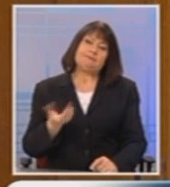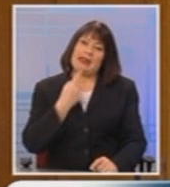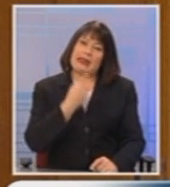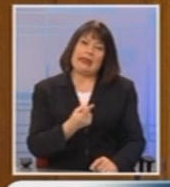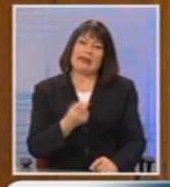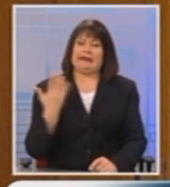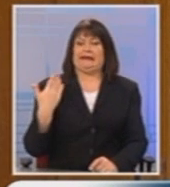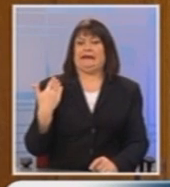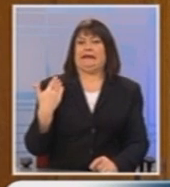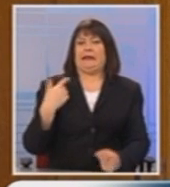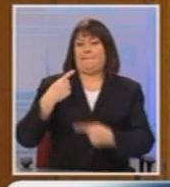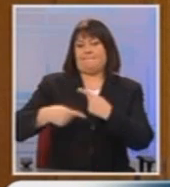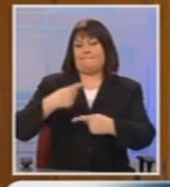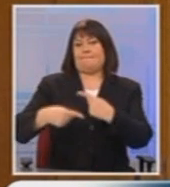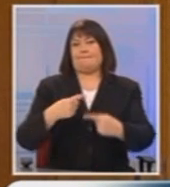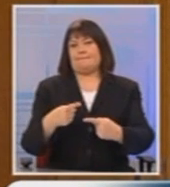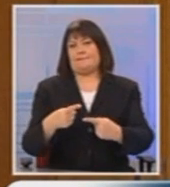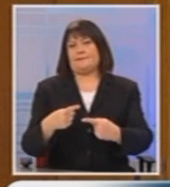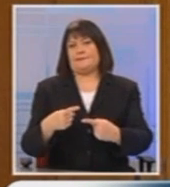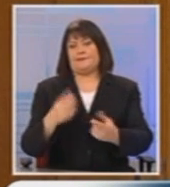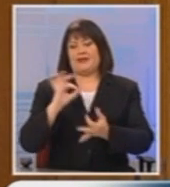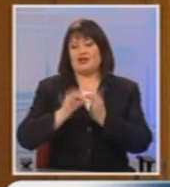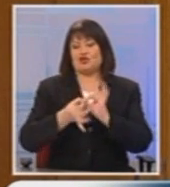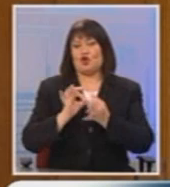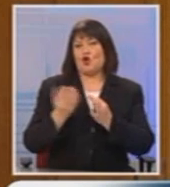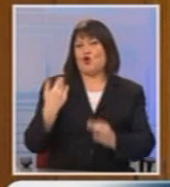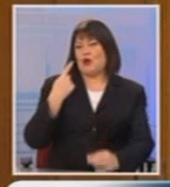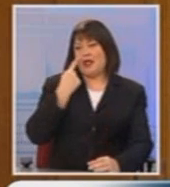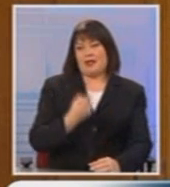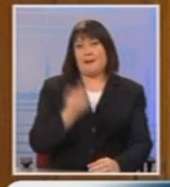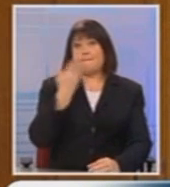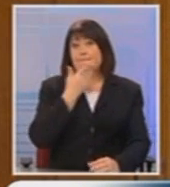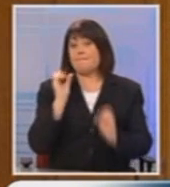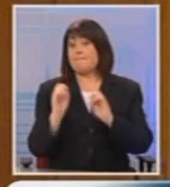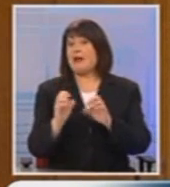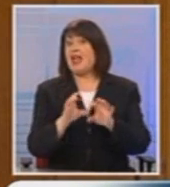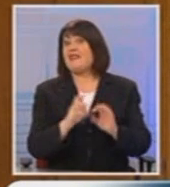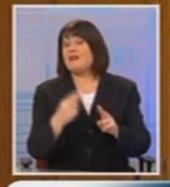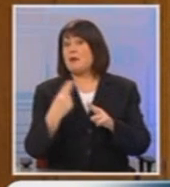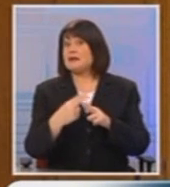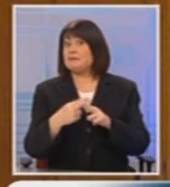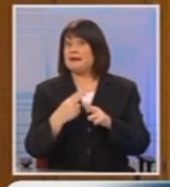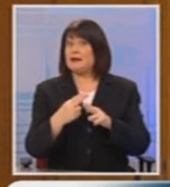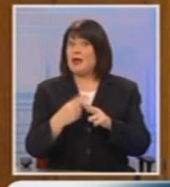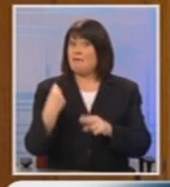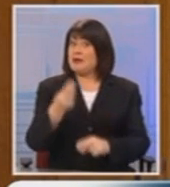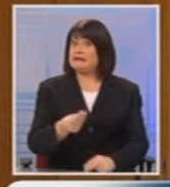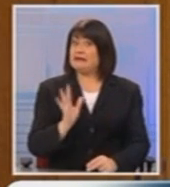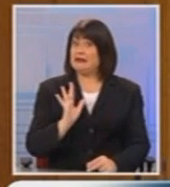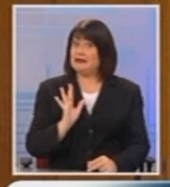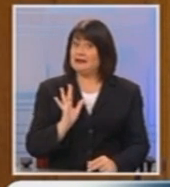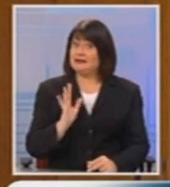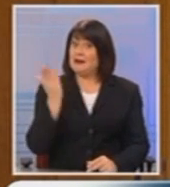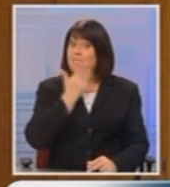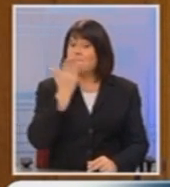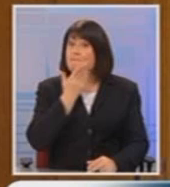λέω ότι η πρόσφατη εμπειρία ή η πρόσφατη ιστορία βεβαίως δίνει μαθήματα πολύτιμα, αλλά αυτά